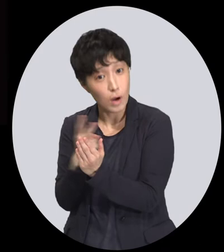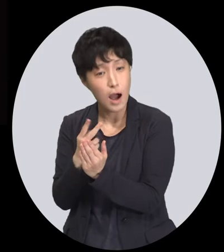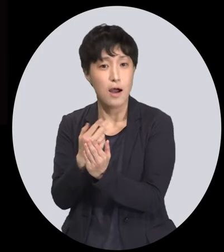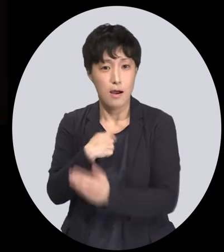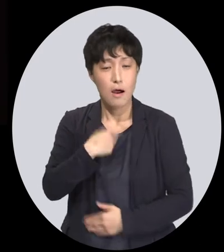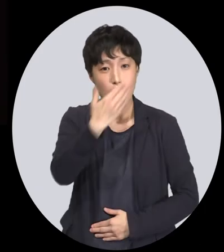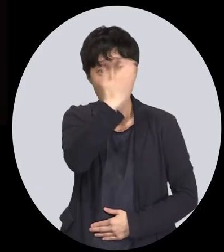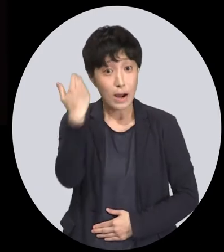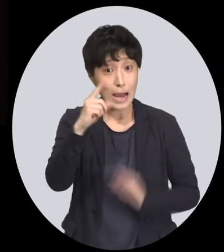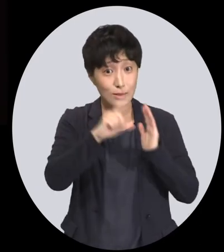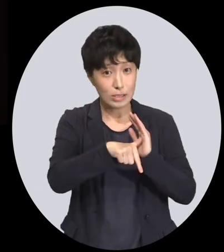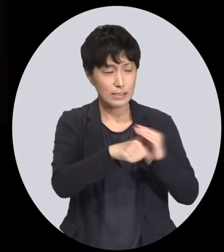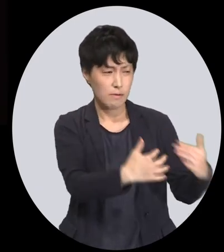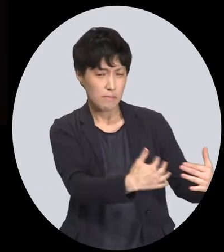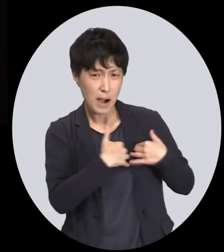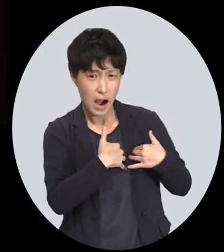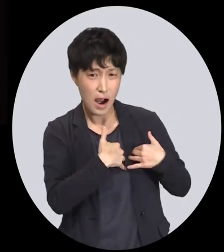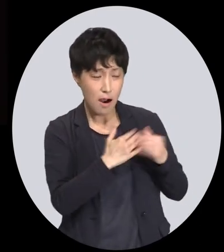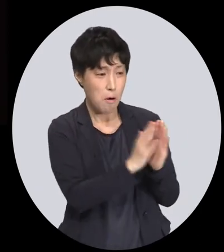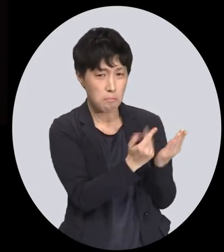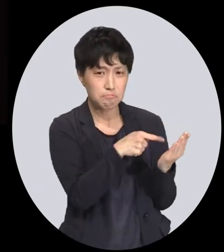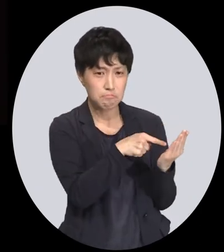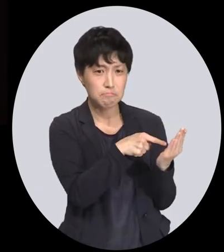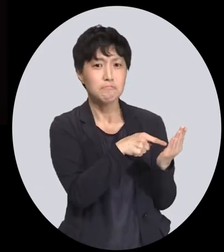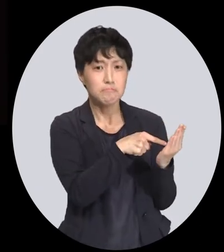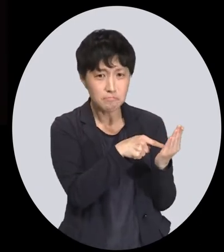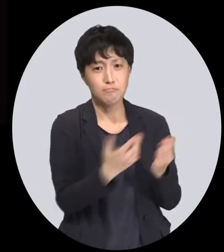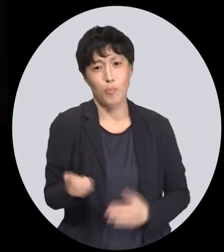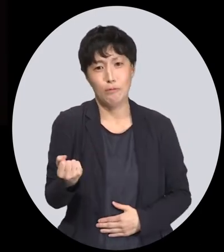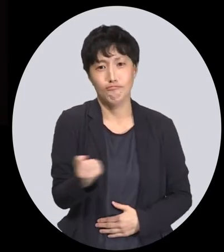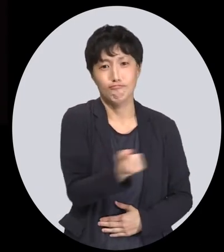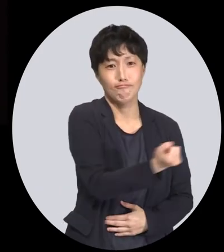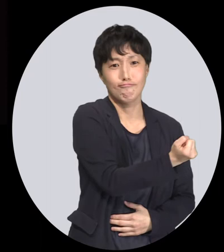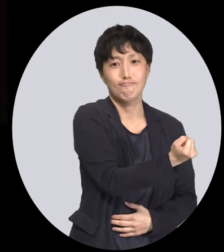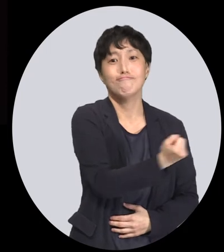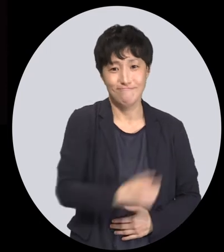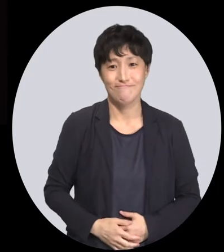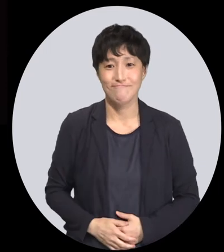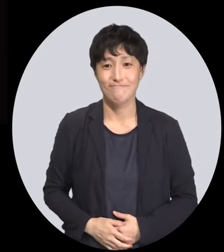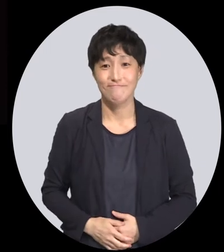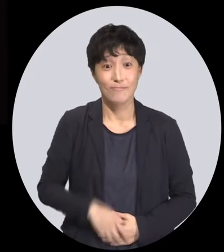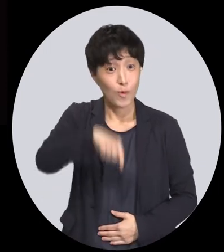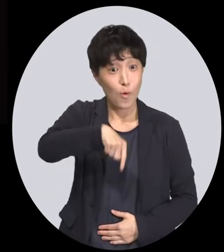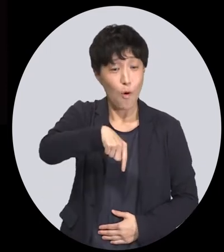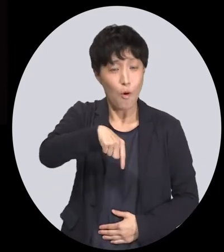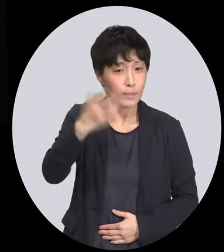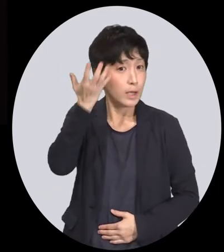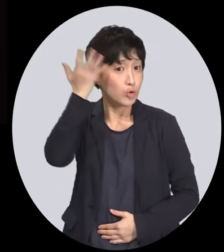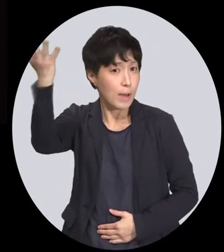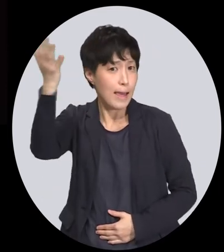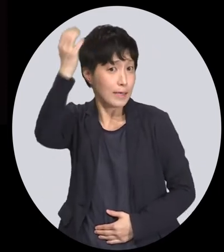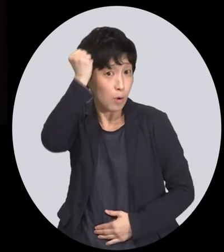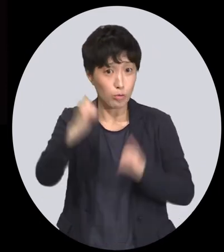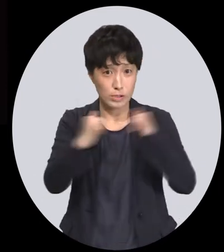た大好きだった図鑑とかそれから若い時にとても強く影響を受け